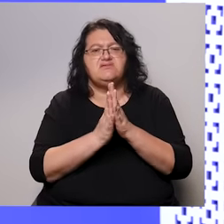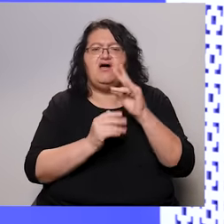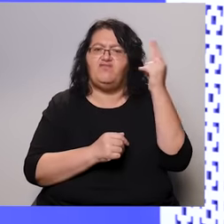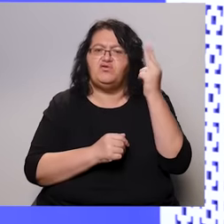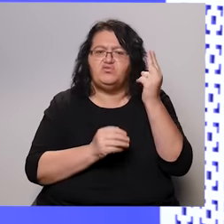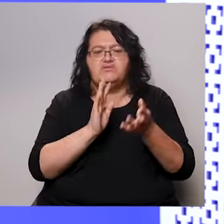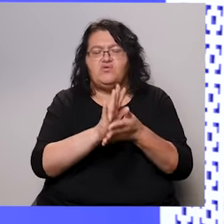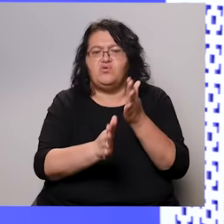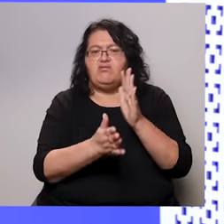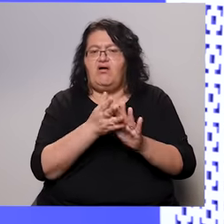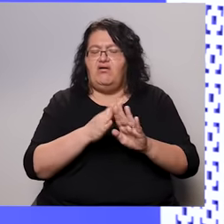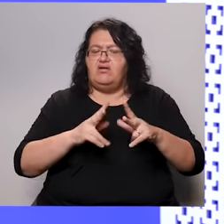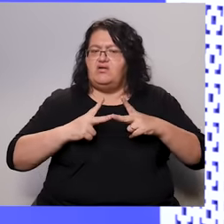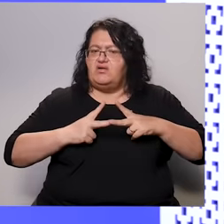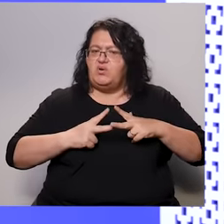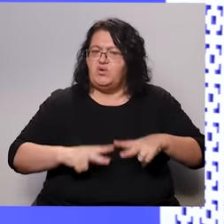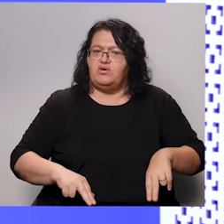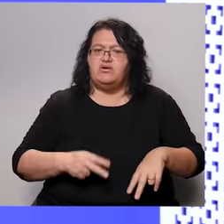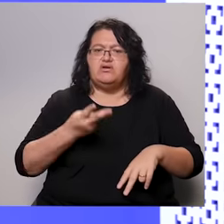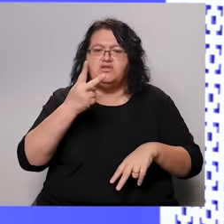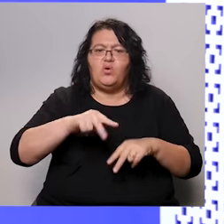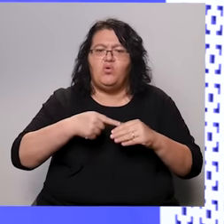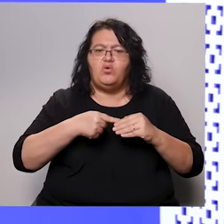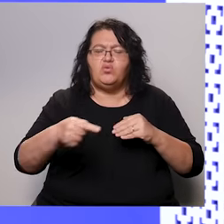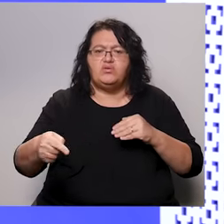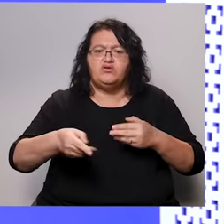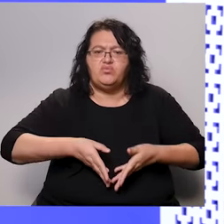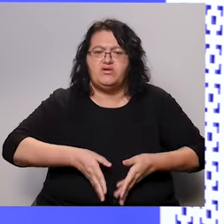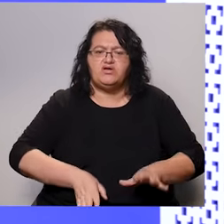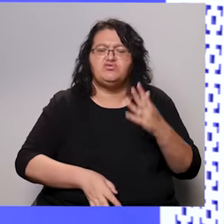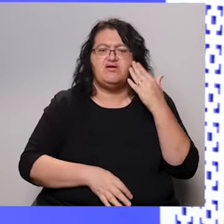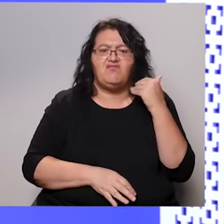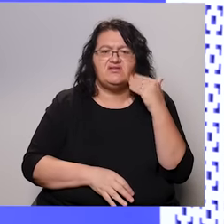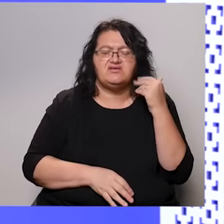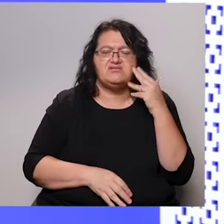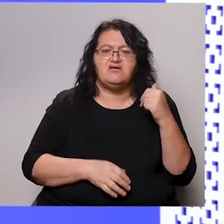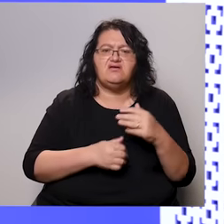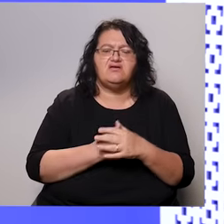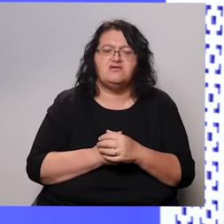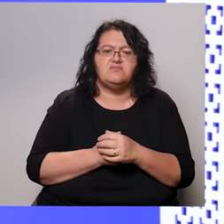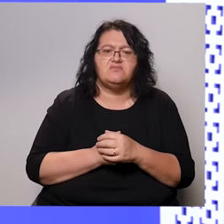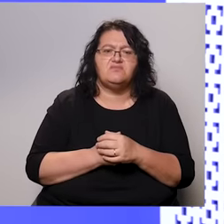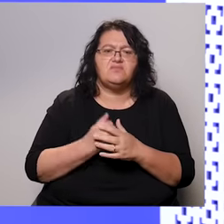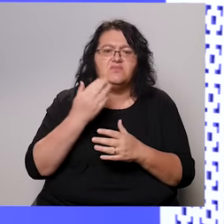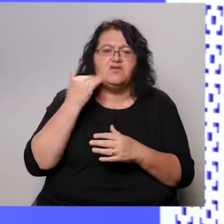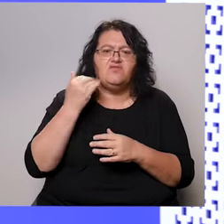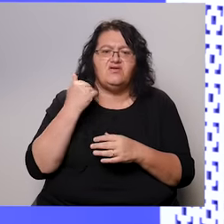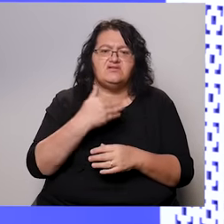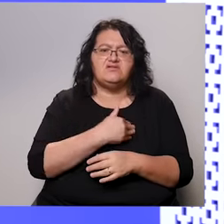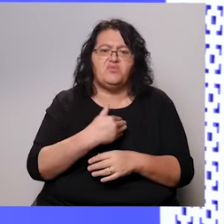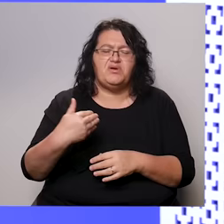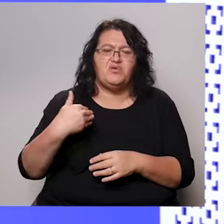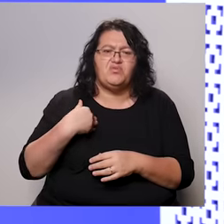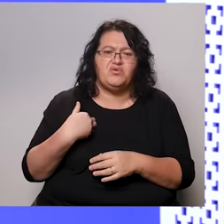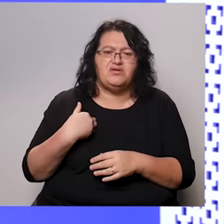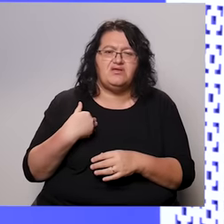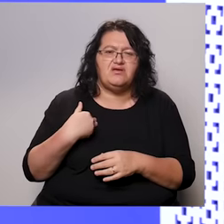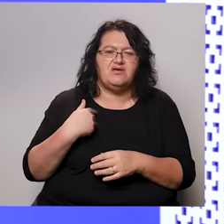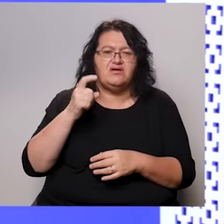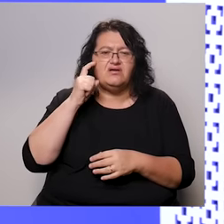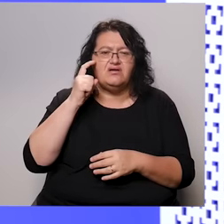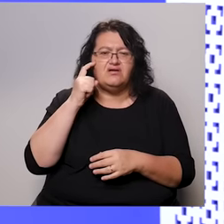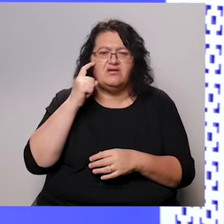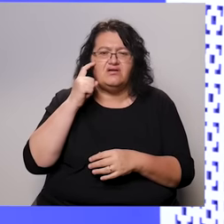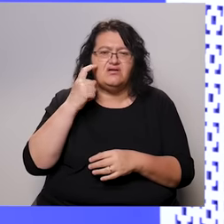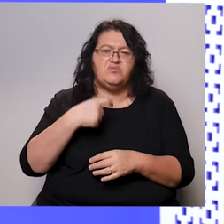s-a terminat. La două luni după nașterea fetiței, fetița face o pneumonie. Cred